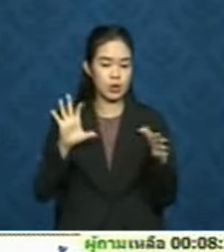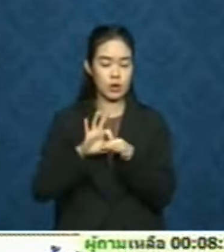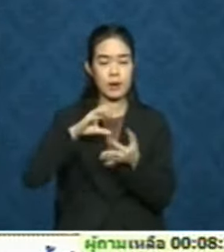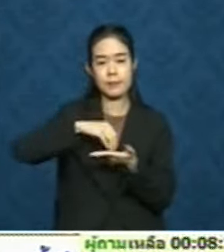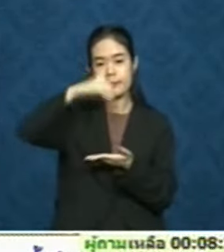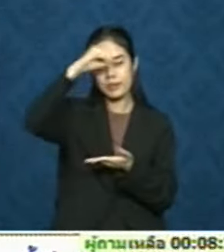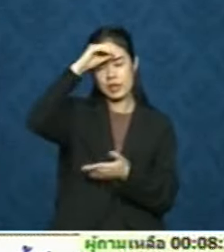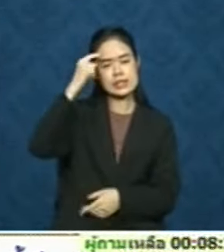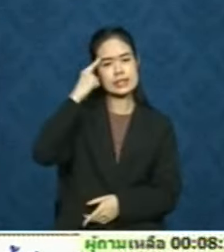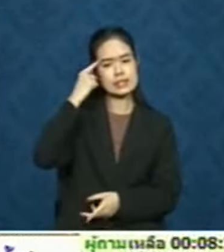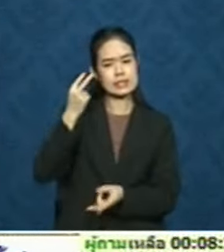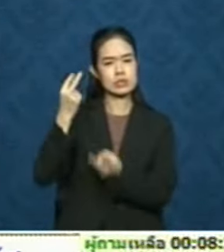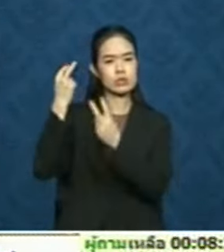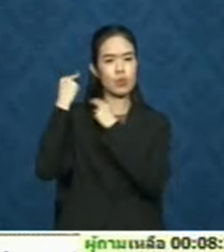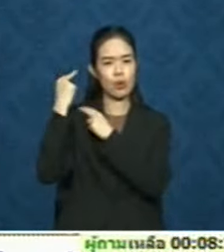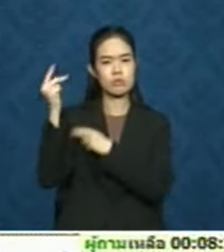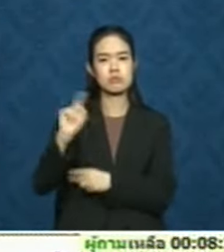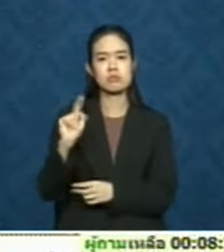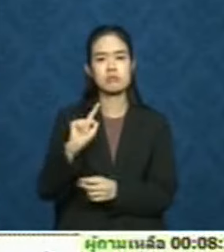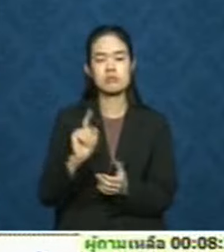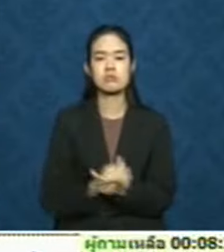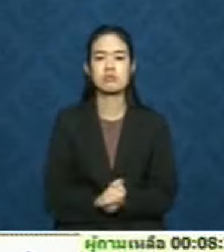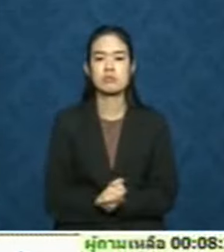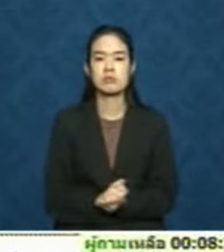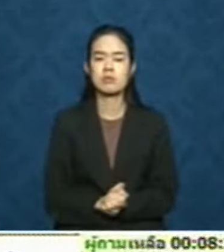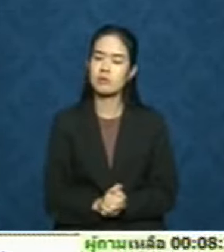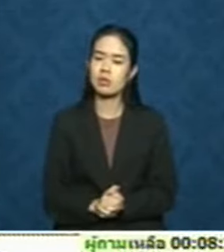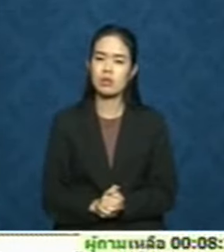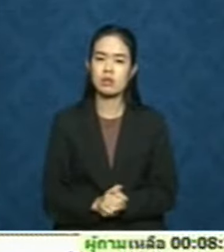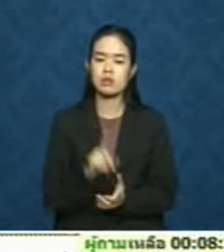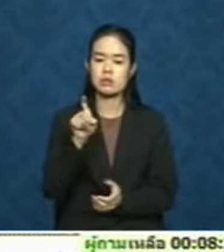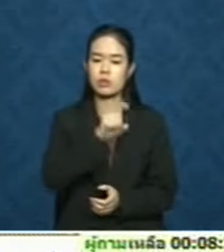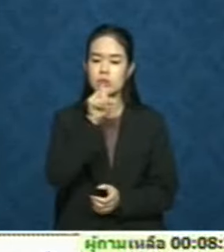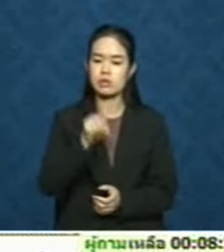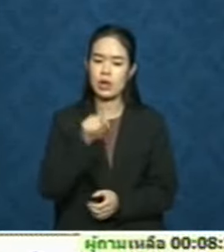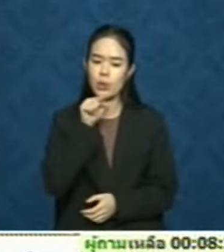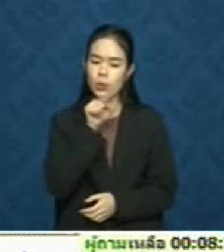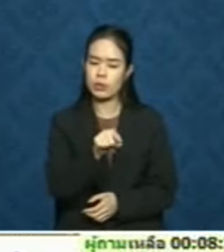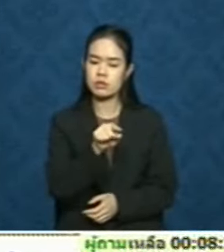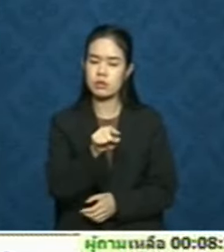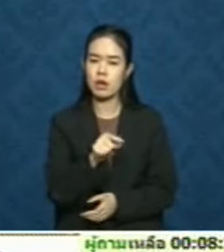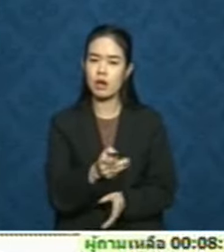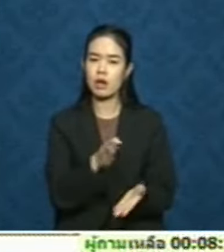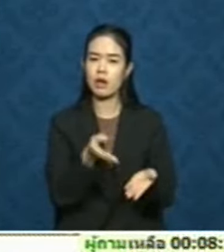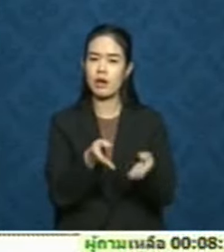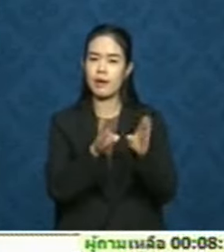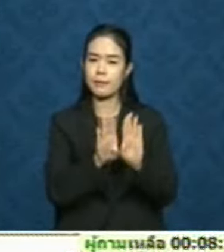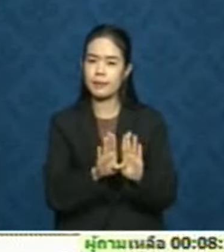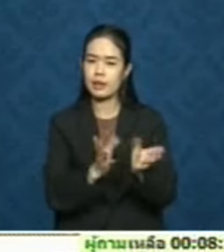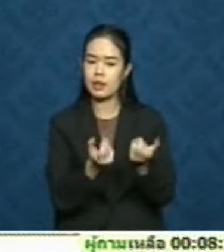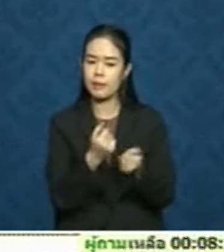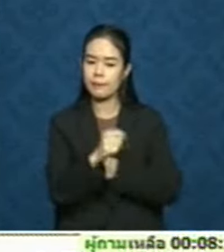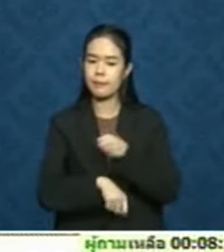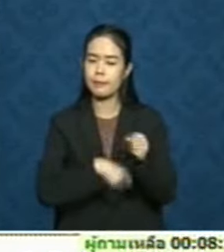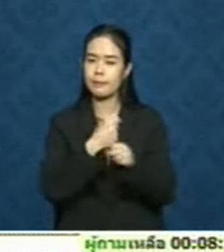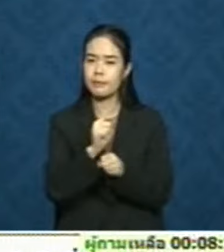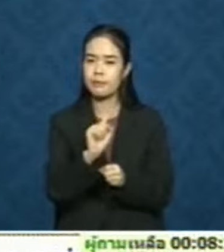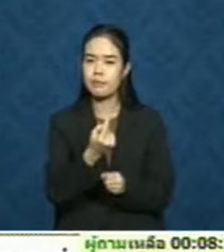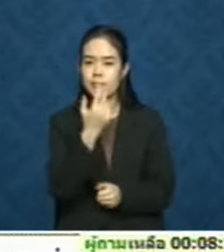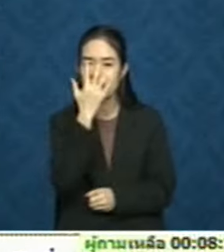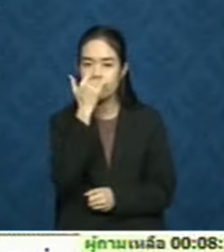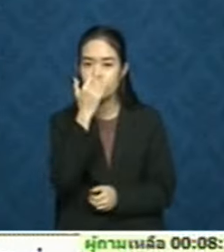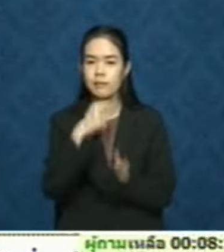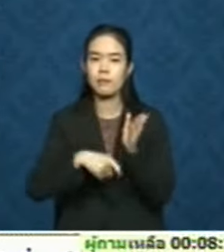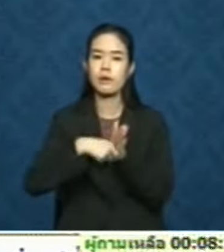แล้วว่าในกรณีใดที่จะมาสั่งงดรับนักศึกษาเพราะยังไม่มีดังนั้นประเด็นที่ท่านรัฐมน